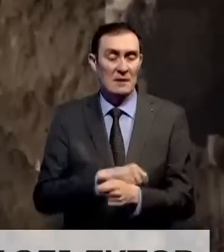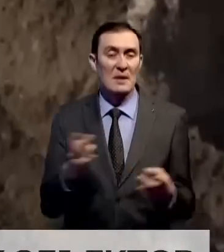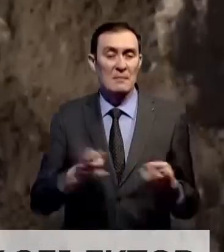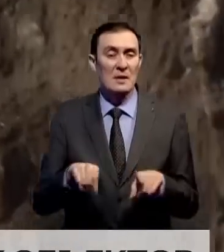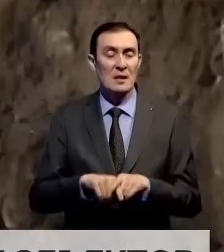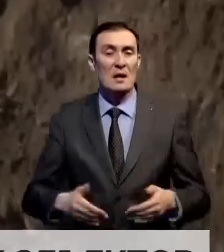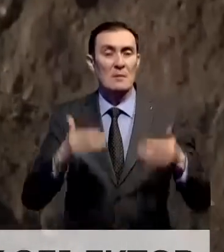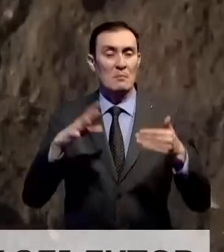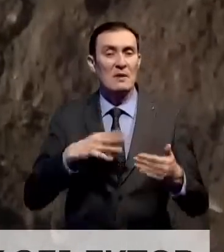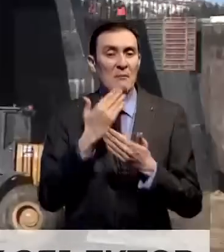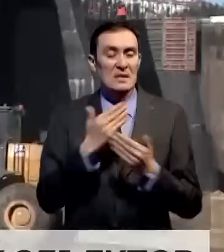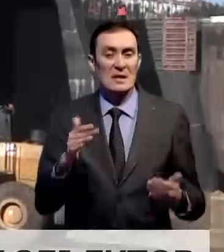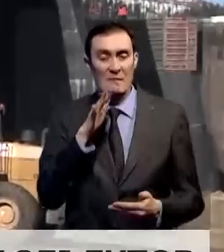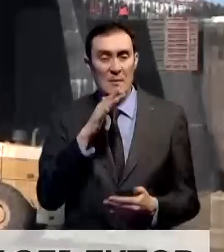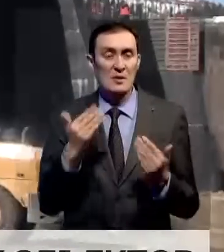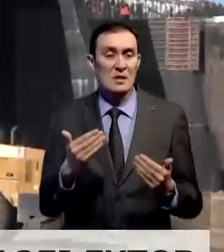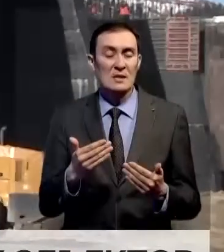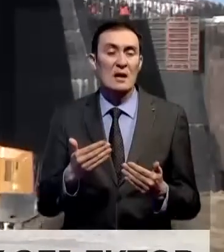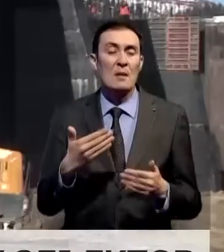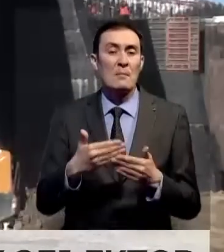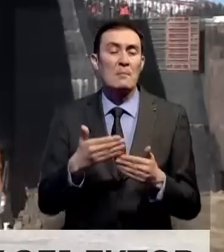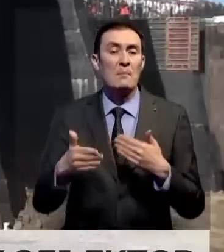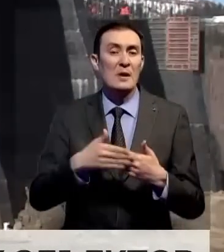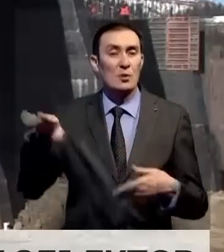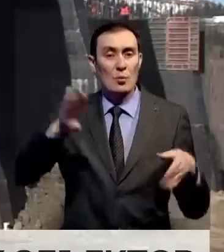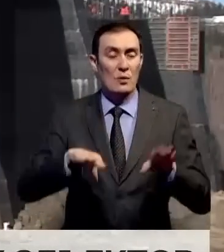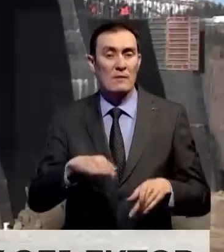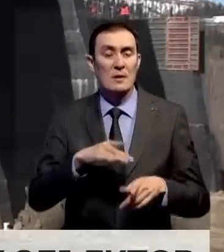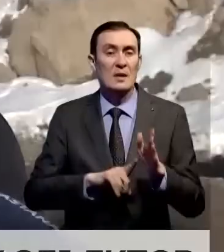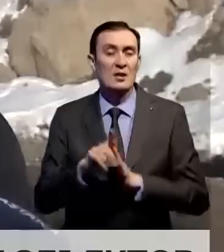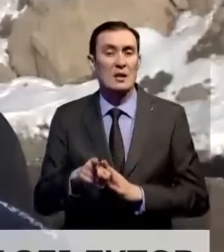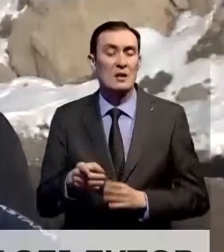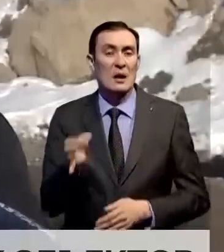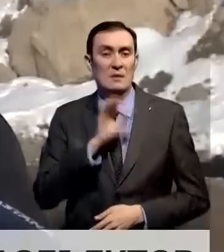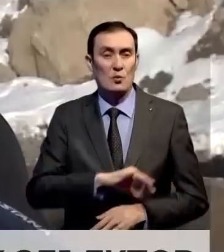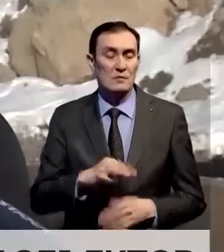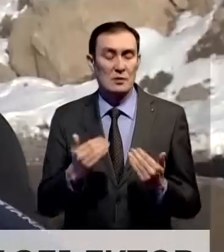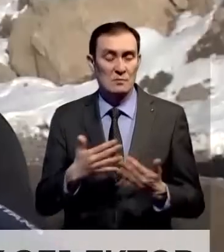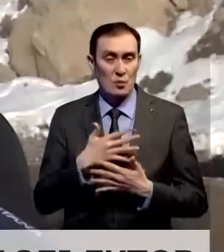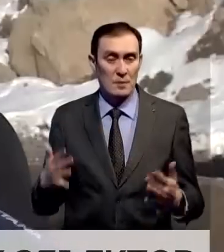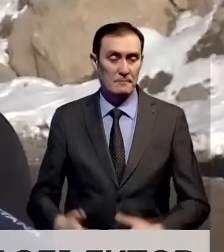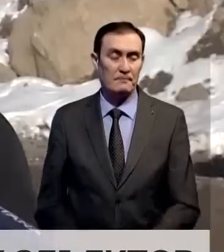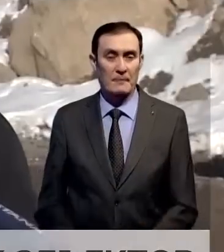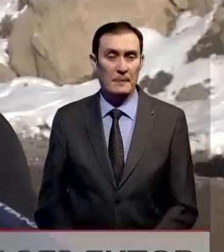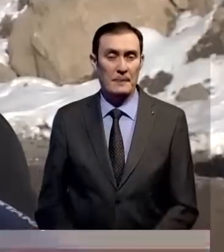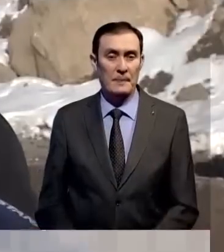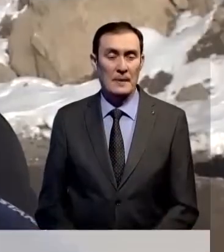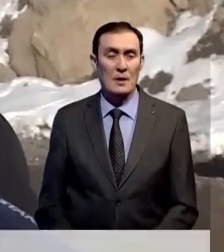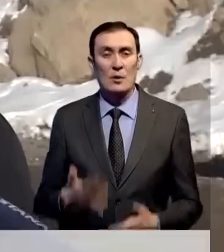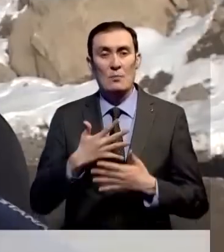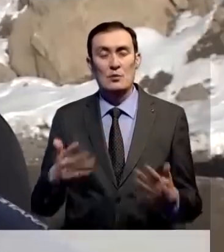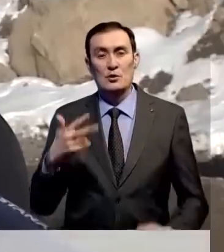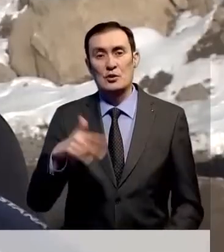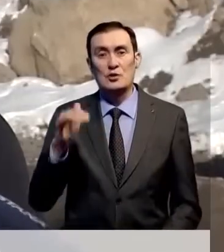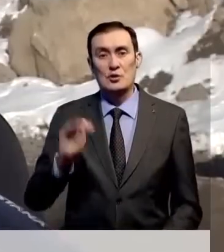таких объектах возникла в последние годы, так как предгорья Заириска-Волотау стали активно осваиваться. Ниже этой плотины проживает свыше 30